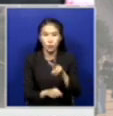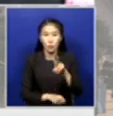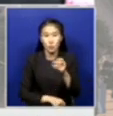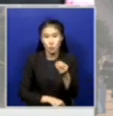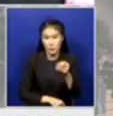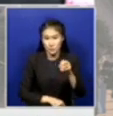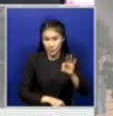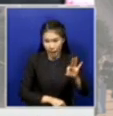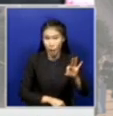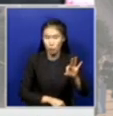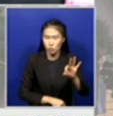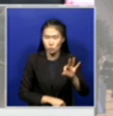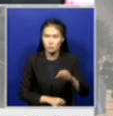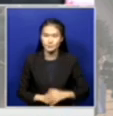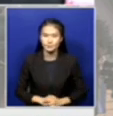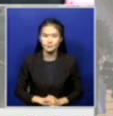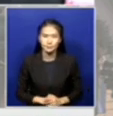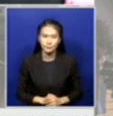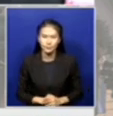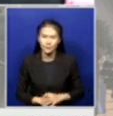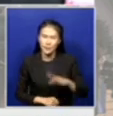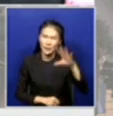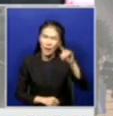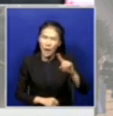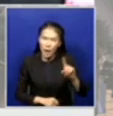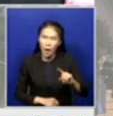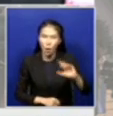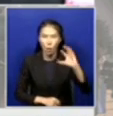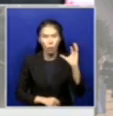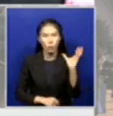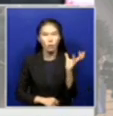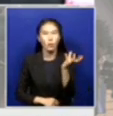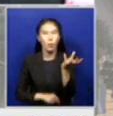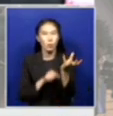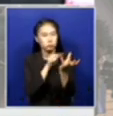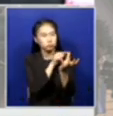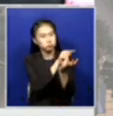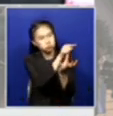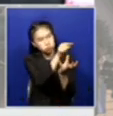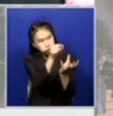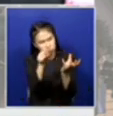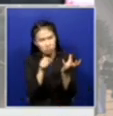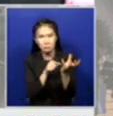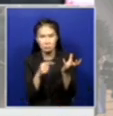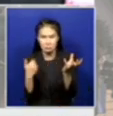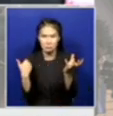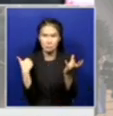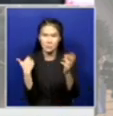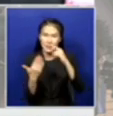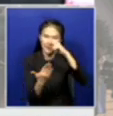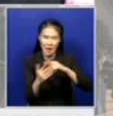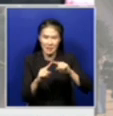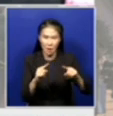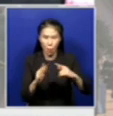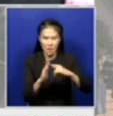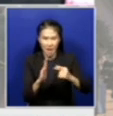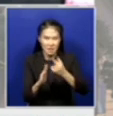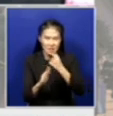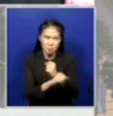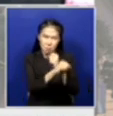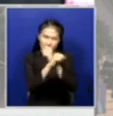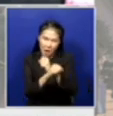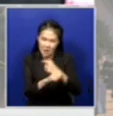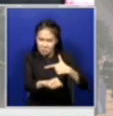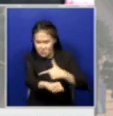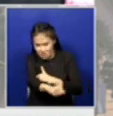19ซึ่งมันเกิดขึ้นทั่วโลกนะครับก็รวมทั้งประเทศไทยซึ่งก็ยังไม่มียารักษานะครับซึ่งก็ทำ